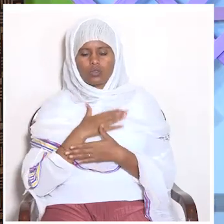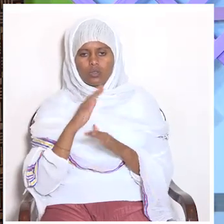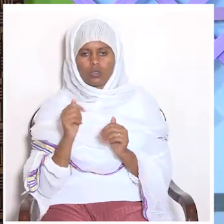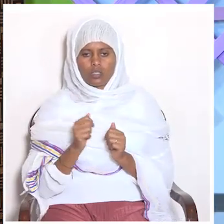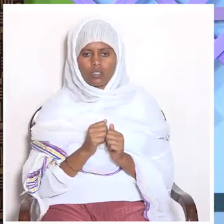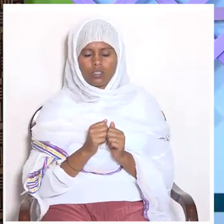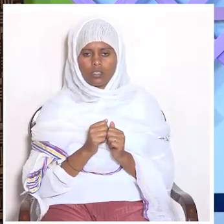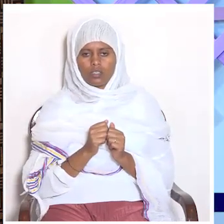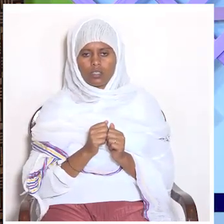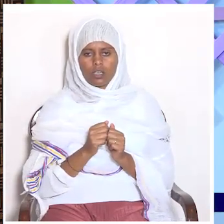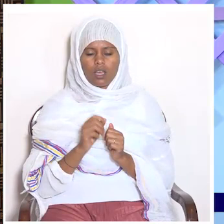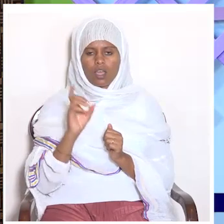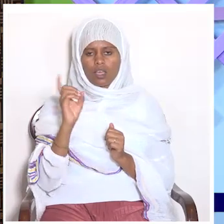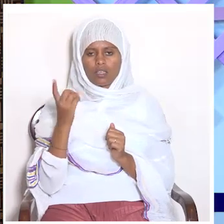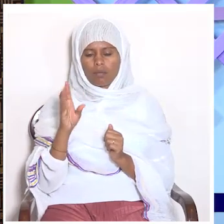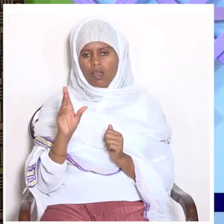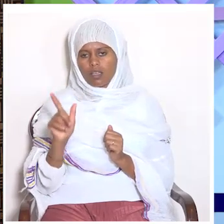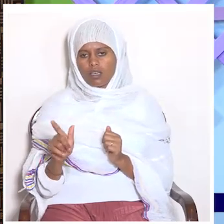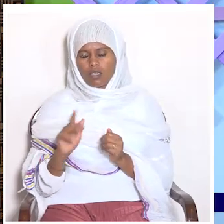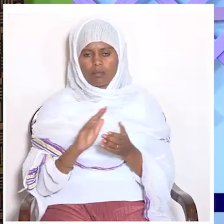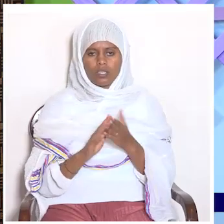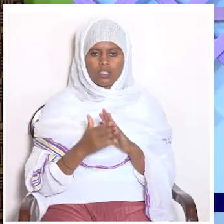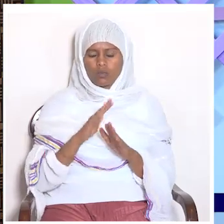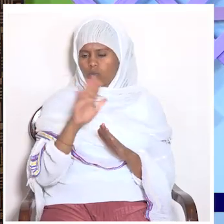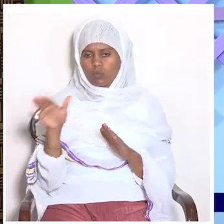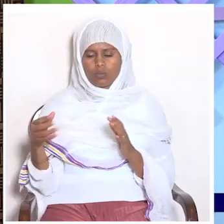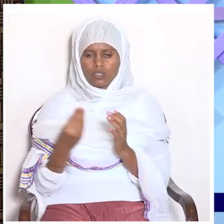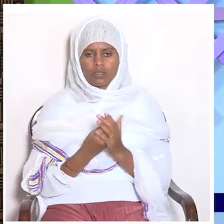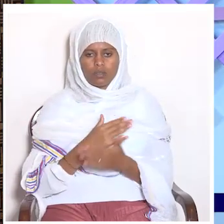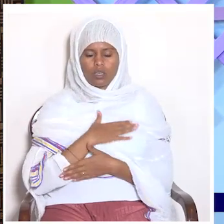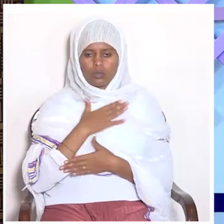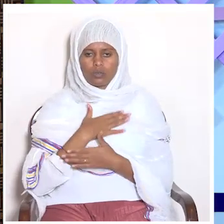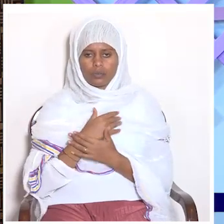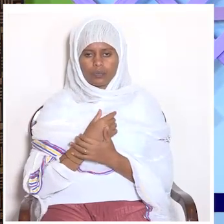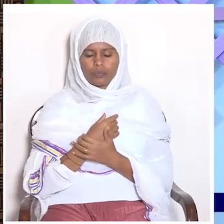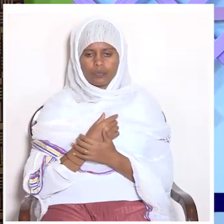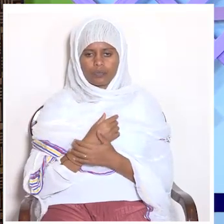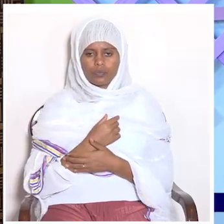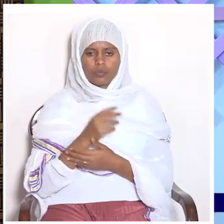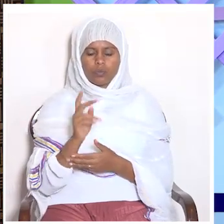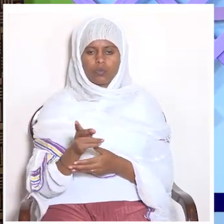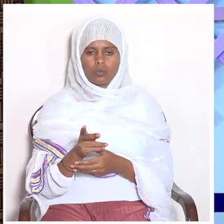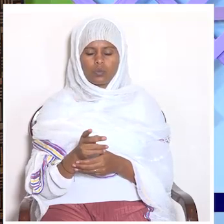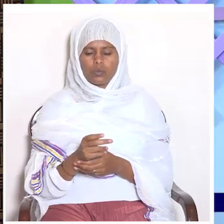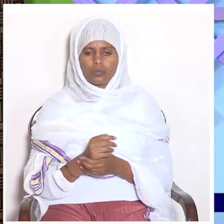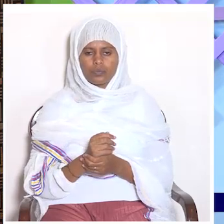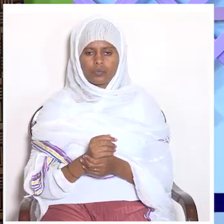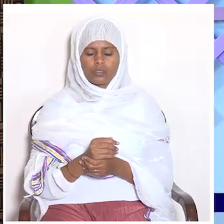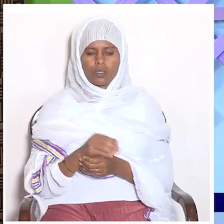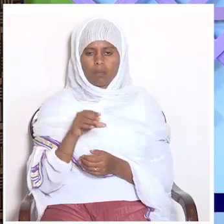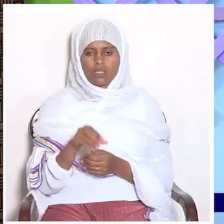ሓጎስ ኮነ እንዳ እያጨም እንዳ ሃና እንዳ ቤተሰብ ኩሉ ሓጎስ ኮነ። በዚ